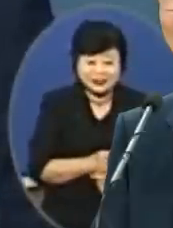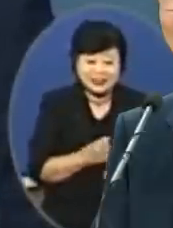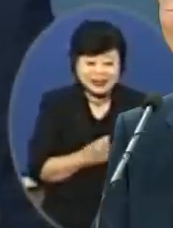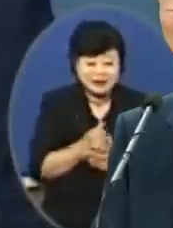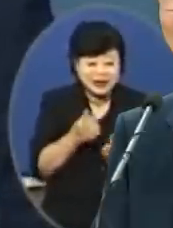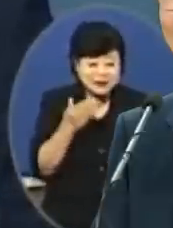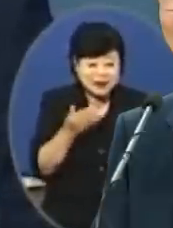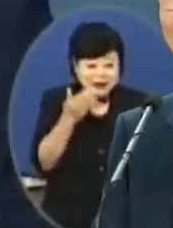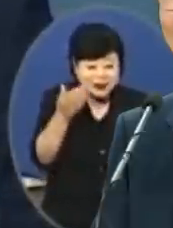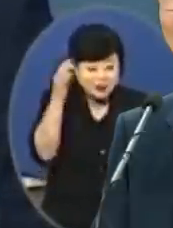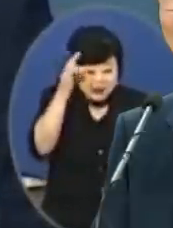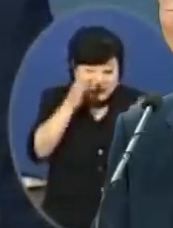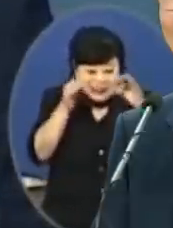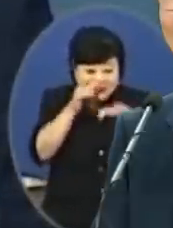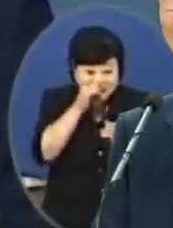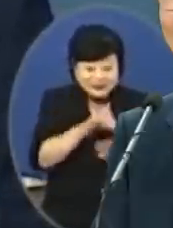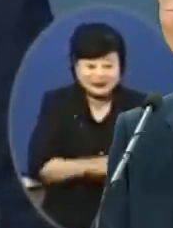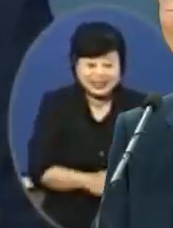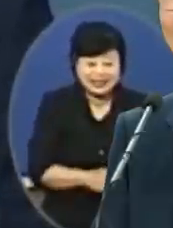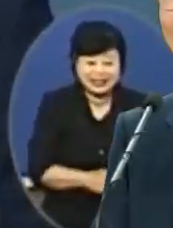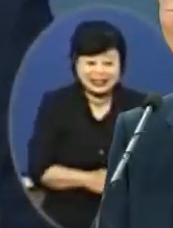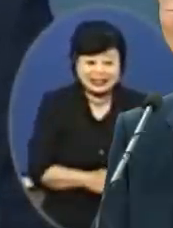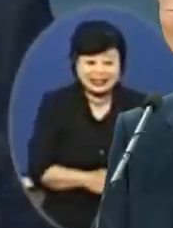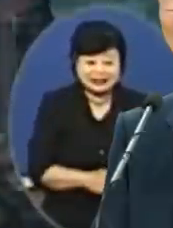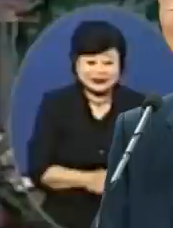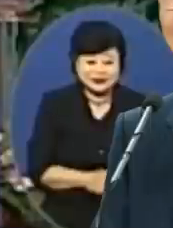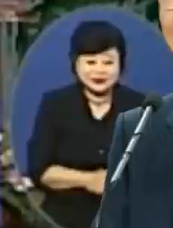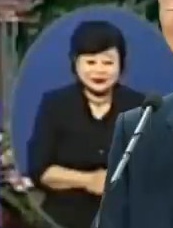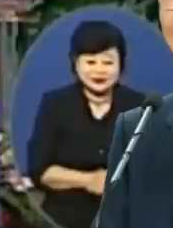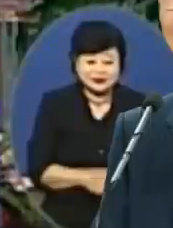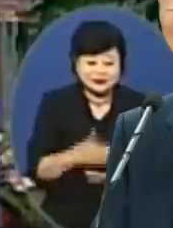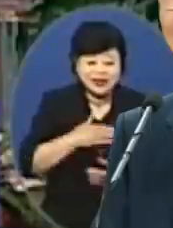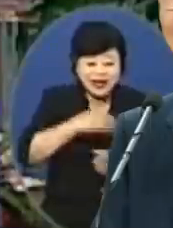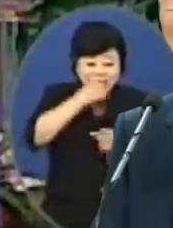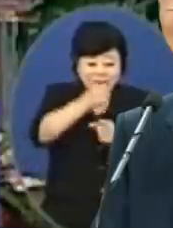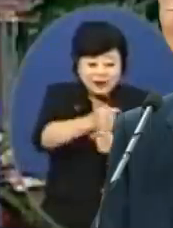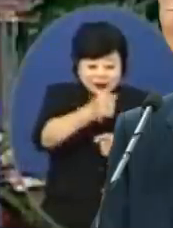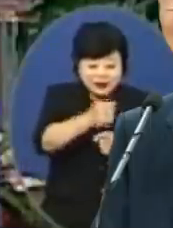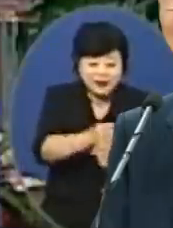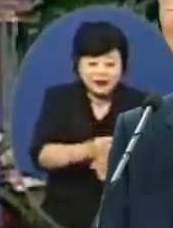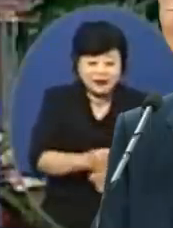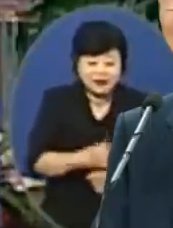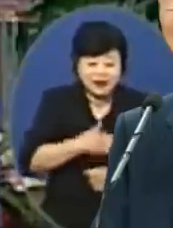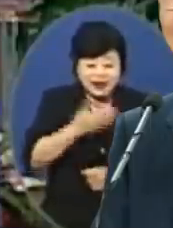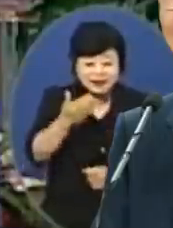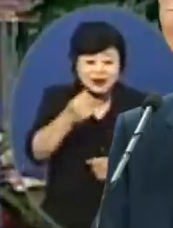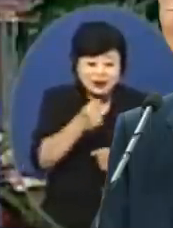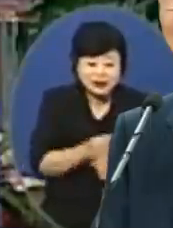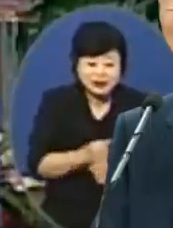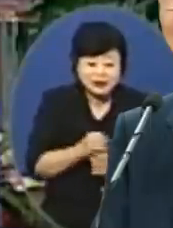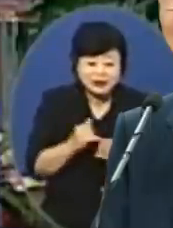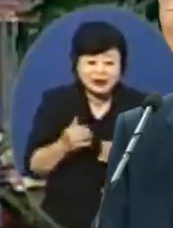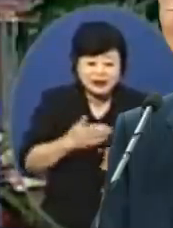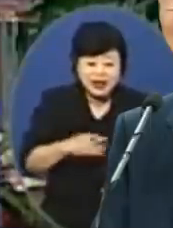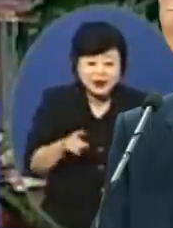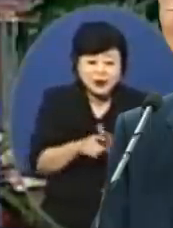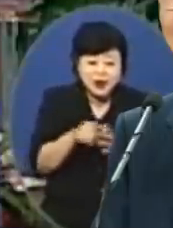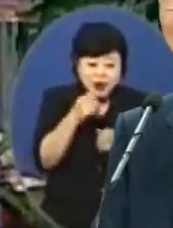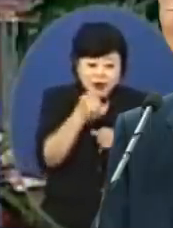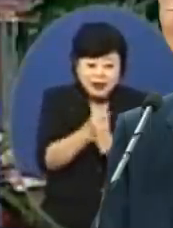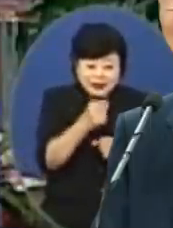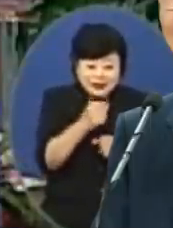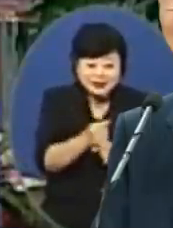그러므로 하나님은 여러분을 찾으시는 것입니다. 그가 내가 지었고 그를 내가 만들었느니라. 이 백성은 내가 나를 위하여